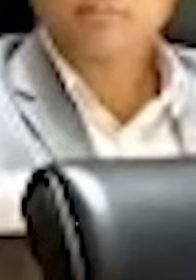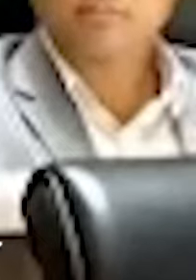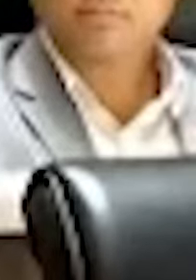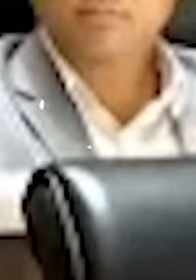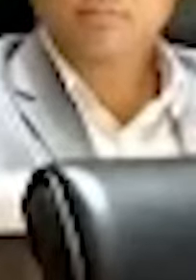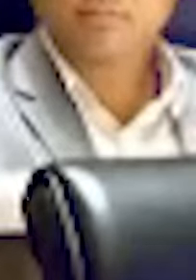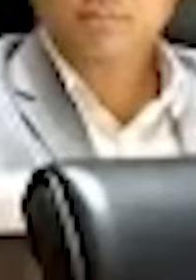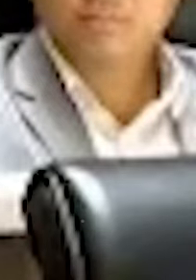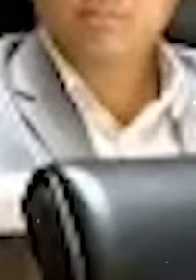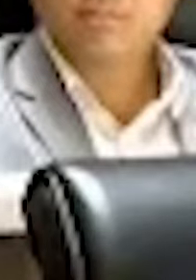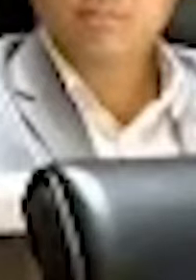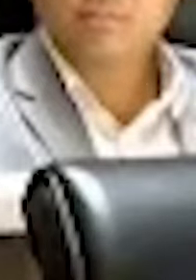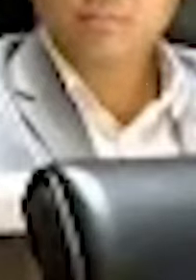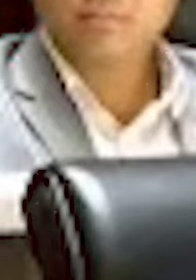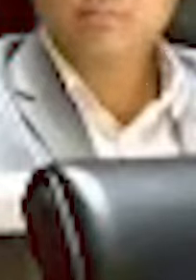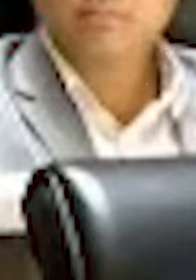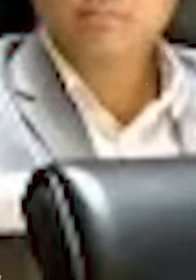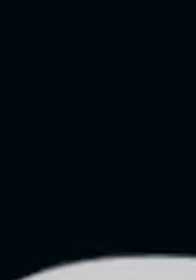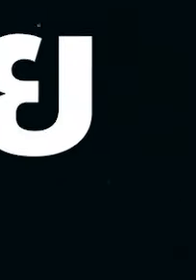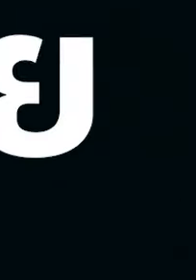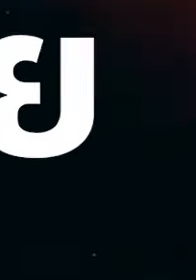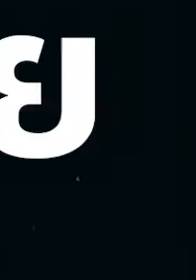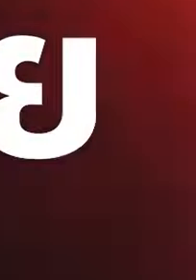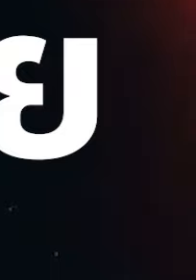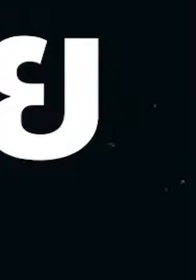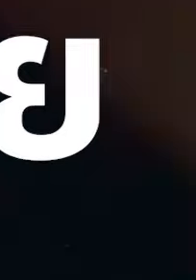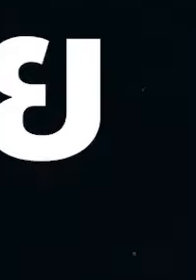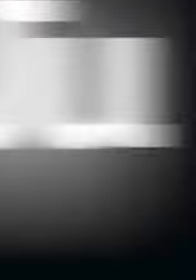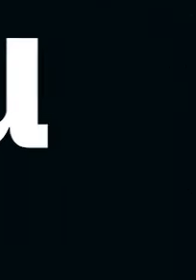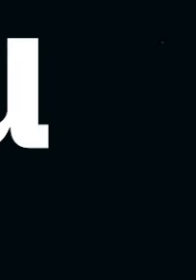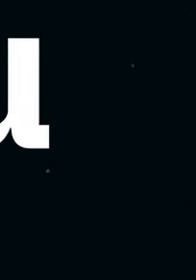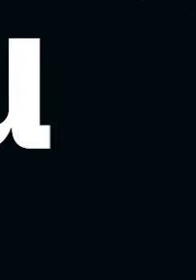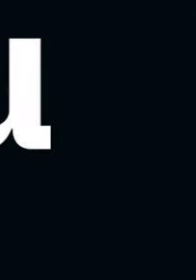ครบถ้วนสมบูรณ์ทุกประการ